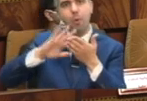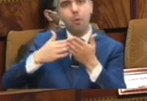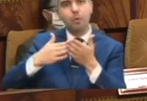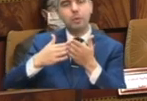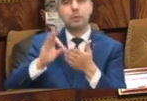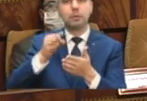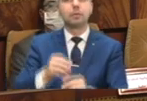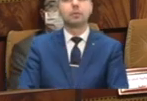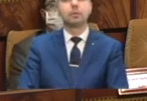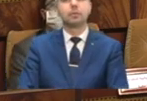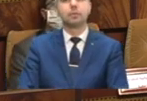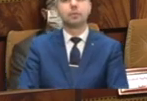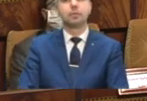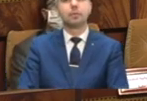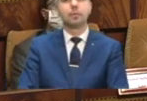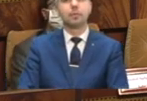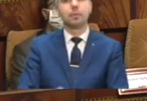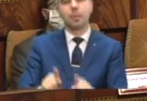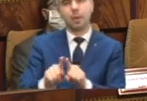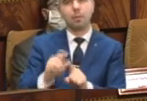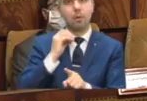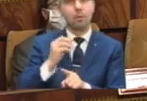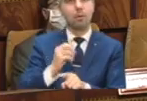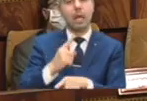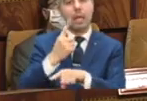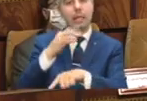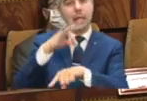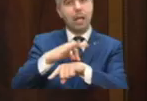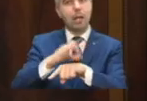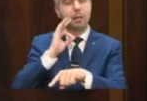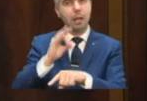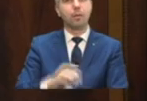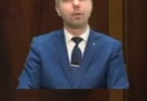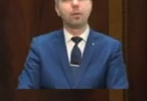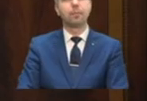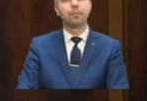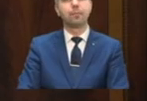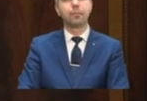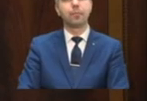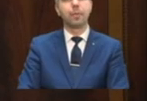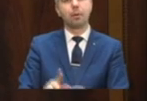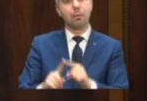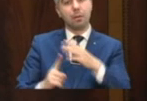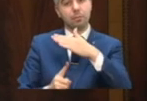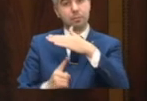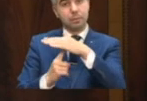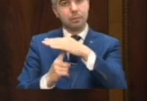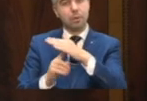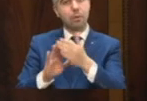به. السيد النائب دقيقة، والسيد راه باقي عند دقيقتك. عندما انتهي من نقط النظام،